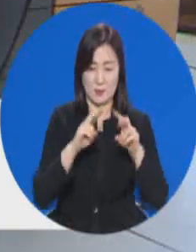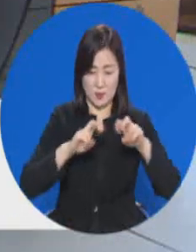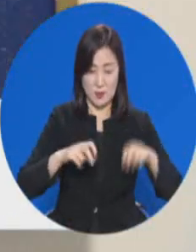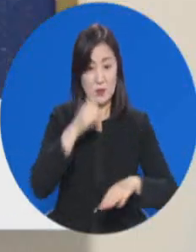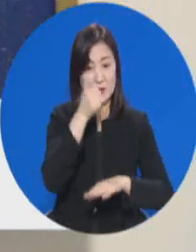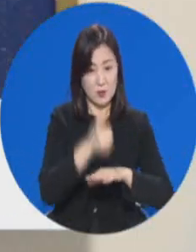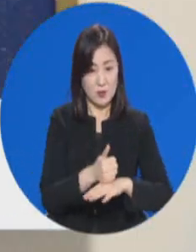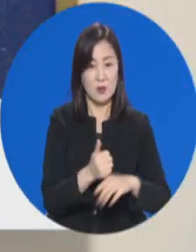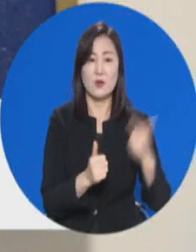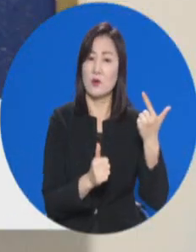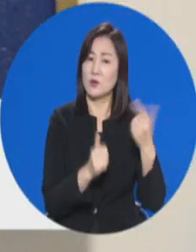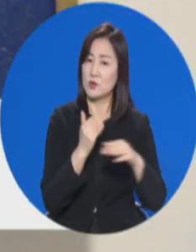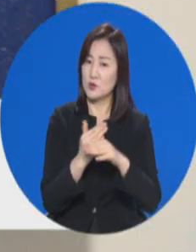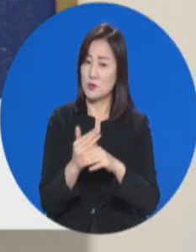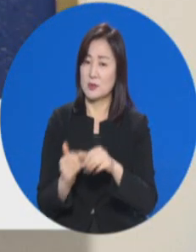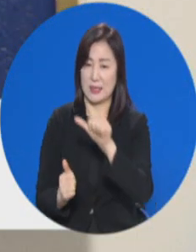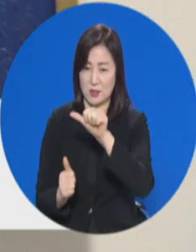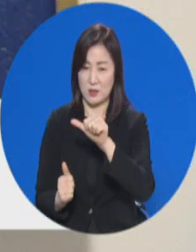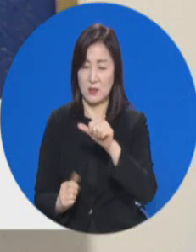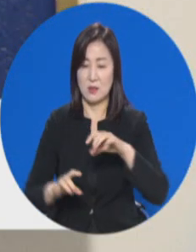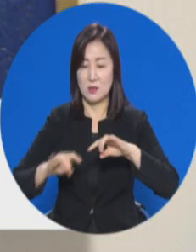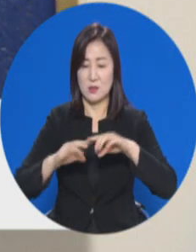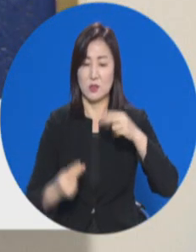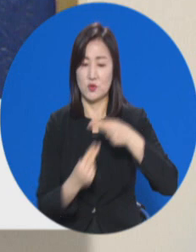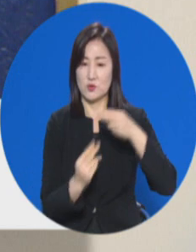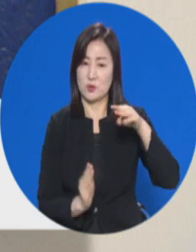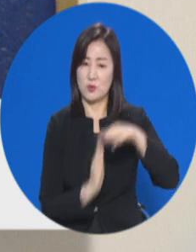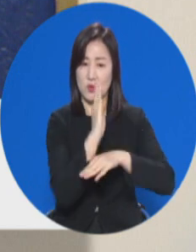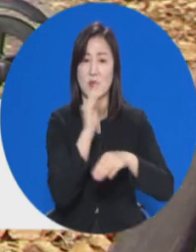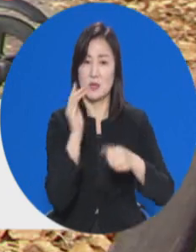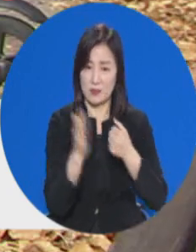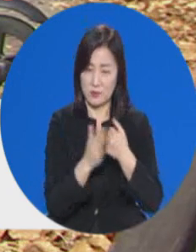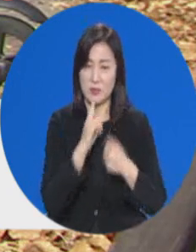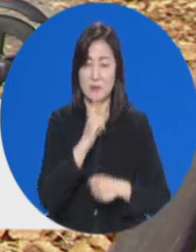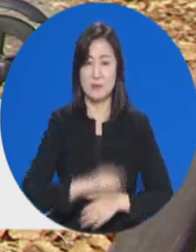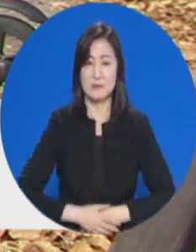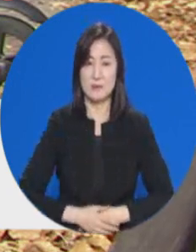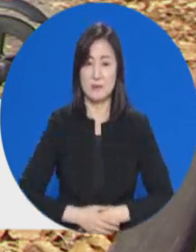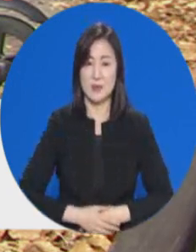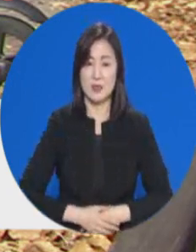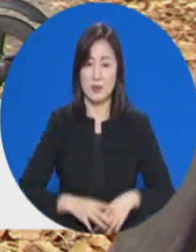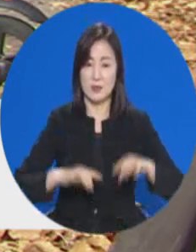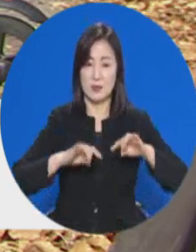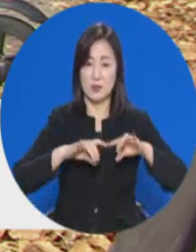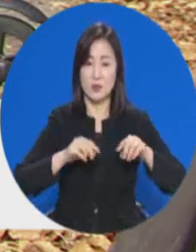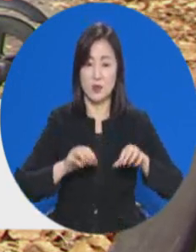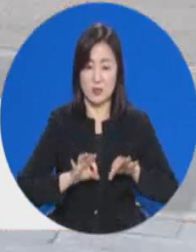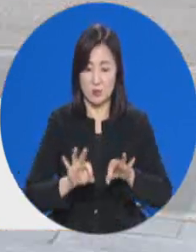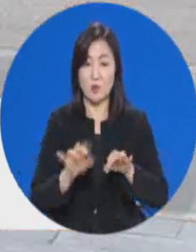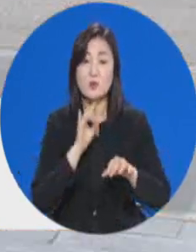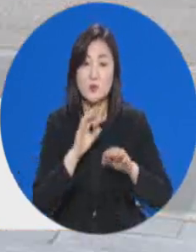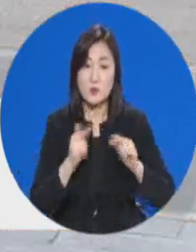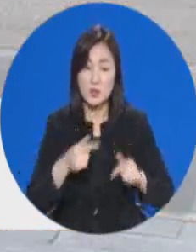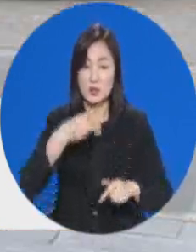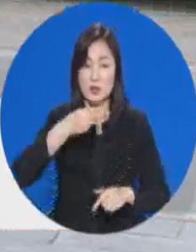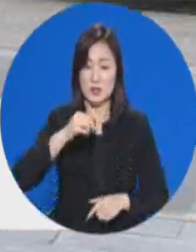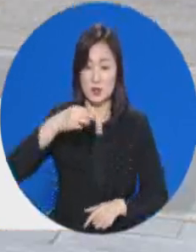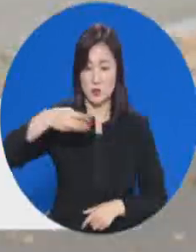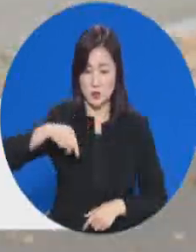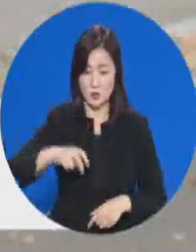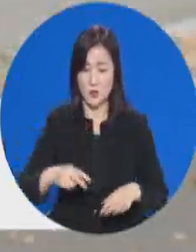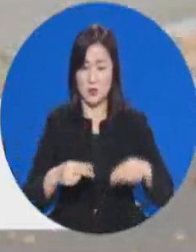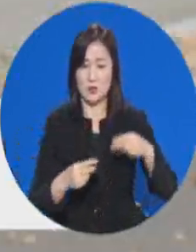5건이 과충전으로 인해 발생했다고 밝혔습니다. 소방본부는 전동 킥보드뿐만 아니라 리튬이온 배터리를